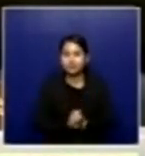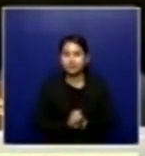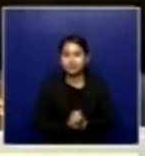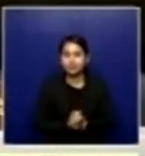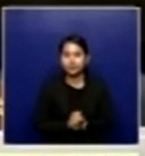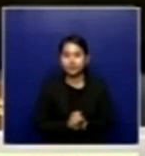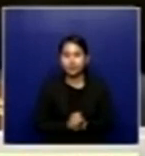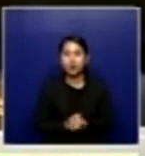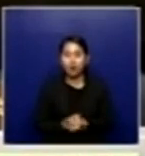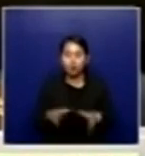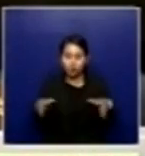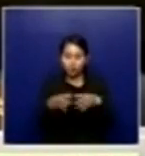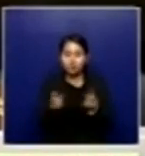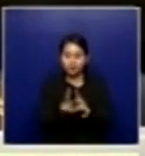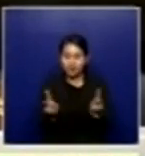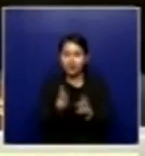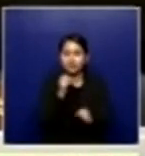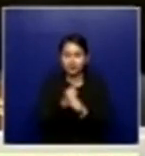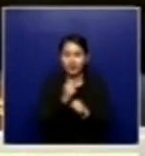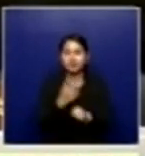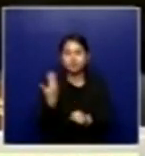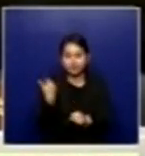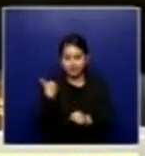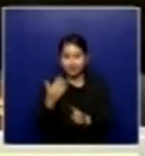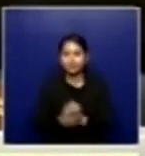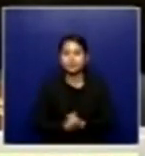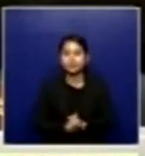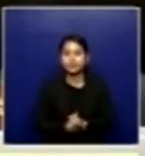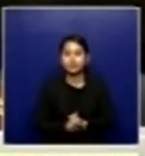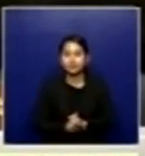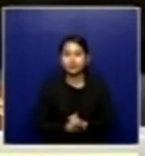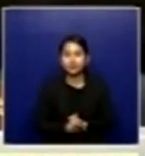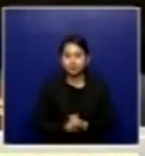ตรงนี้ก็มีคณะกรรมการที่ดำเนินการอยู่นะครับก็ต้องขอกราบเรียนในคำที่สามครับขอบพระคุณครับ